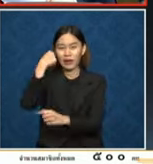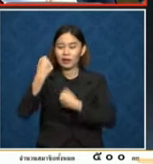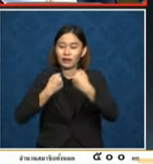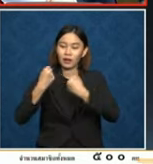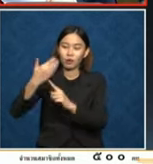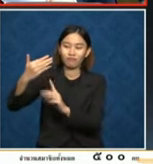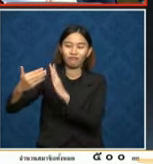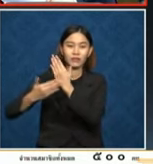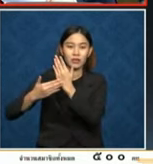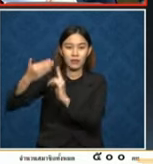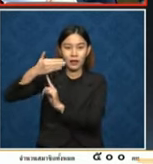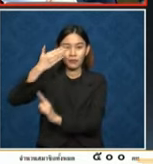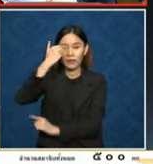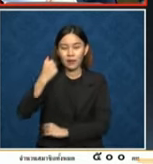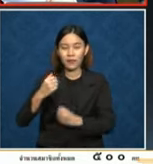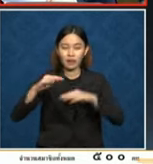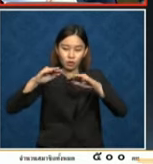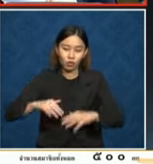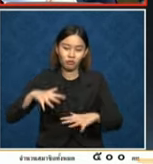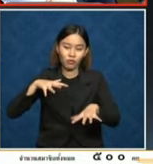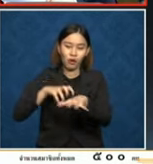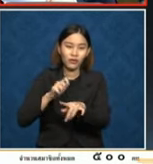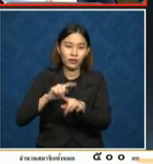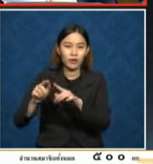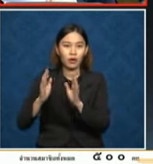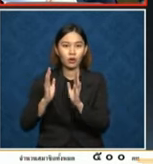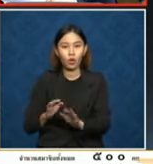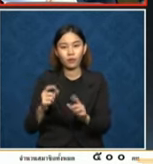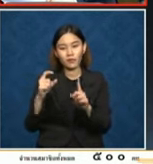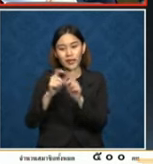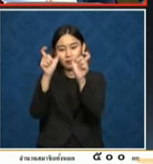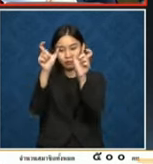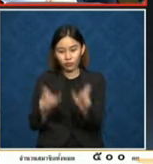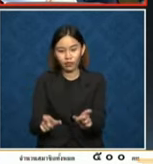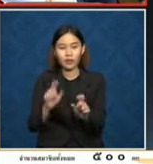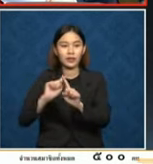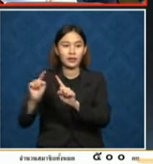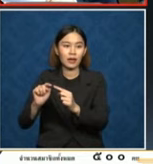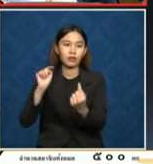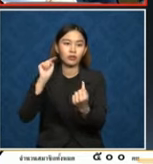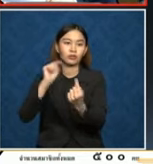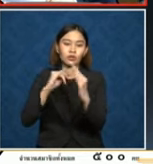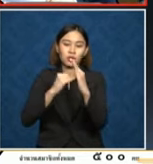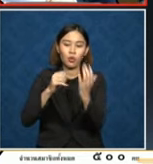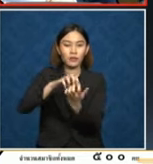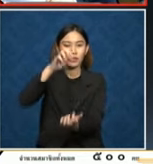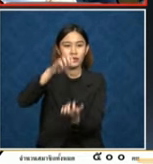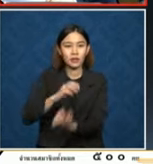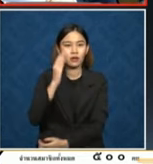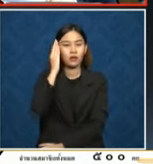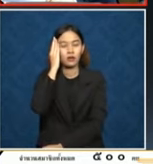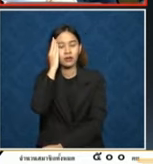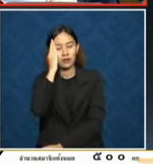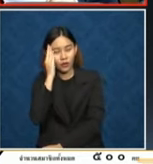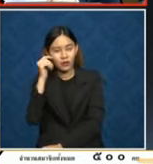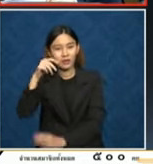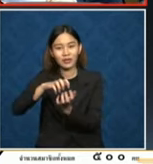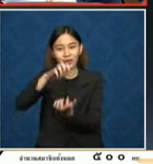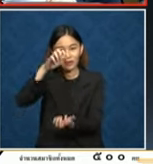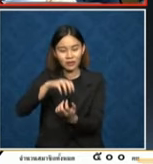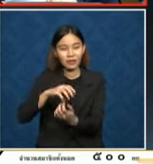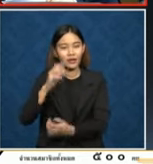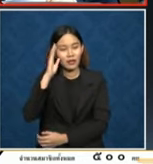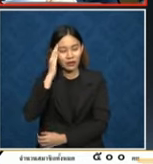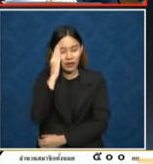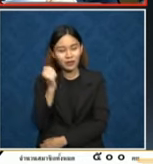นนเพื่อลดอุบัติเหตุจนมีคนตั้งสโลแกนการเดินทางมาพิจิตรว่าหลับที่อื่นมาตื่นที่พิจิตรผม